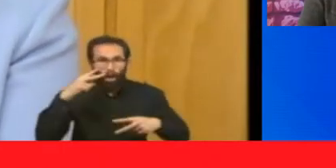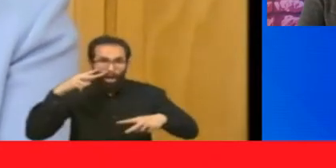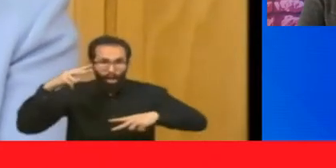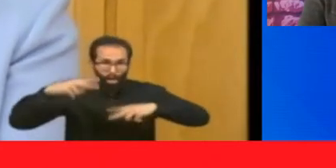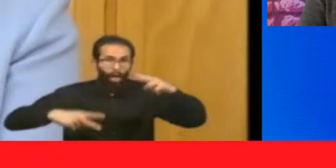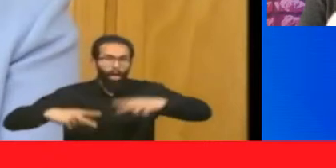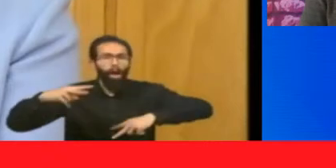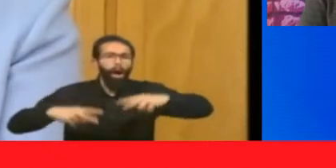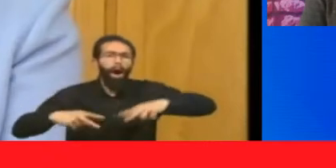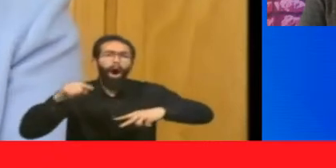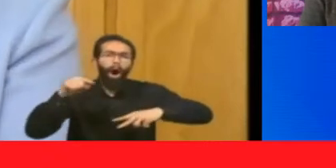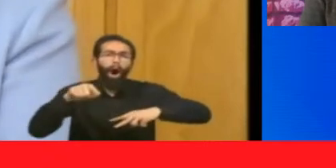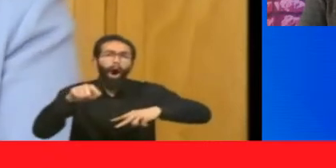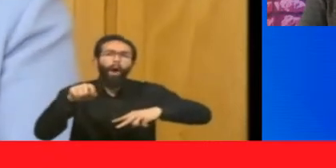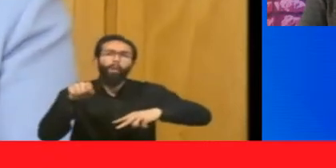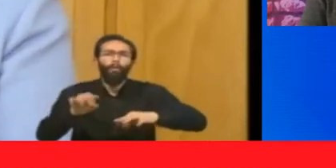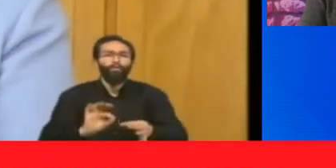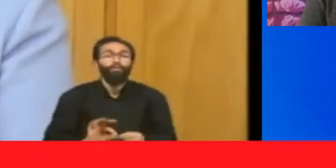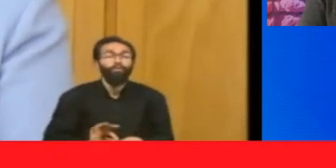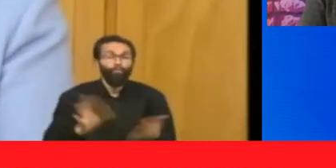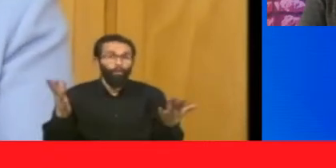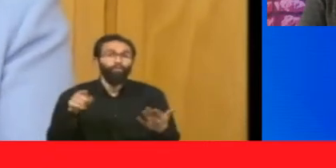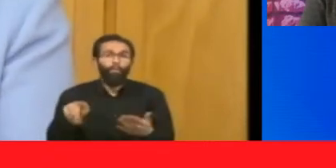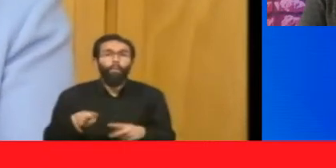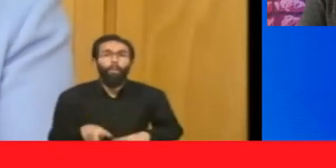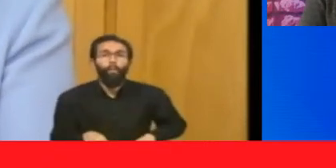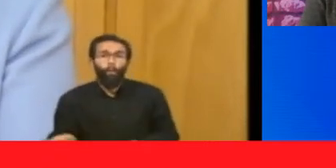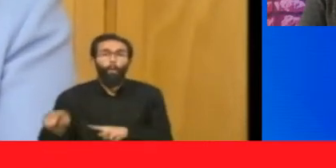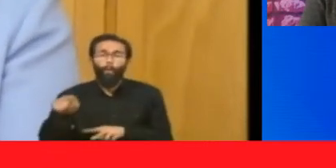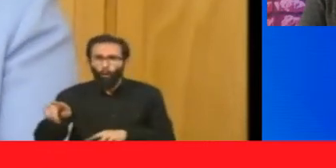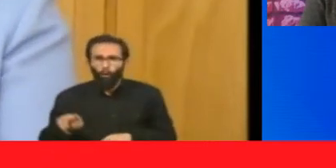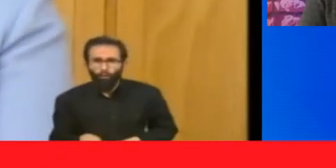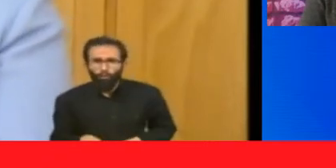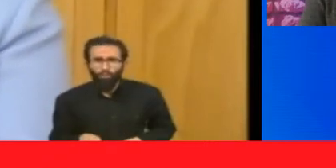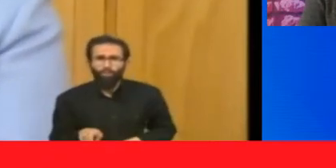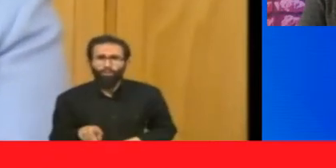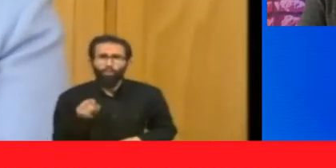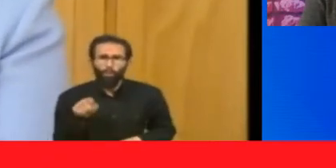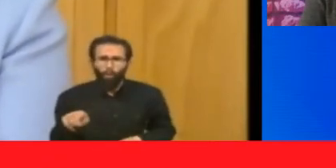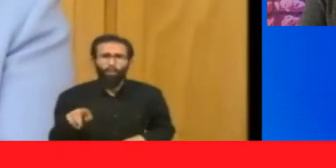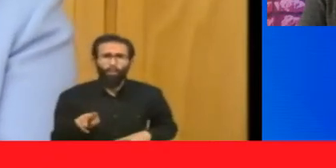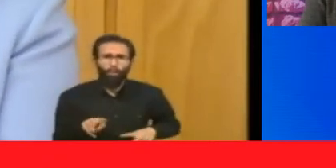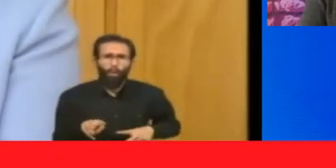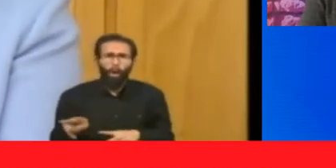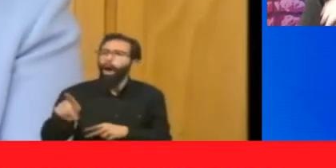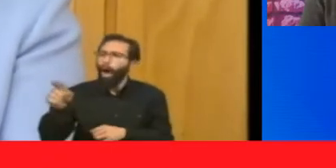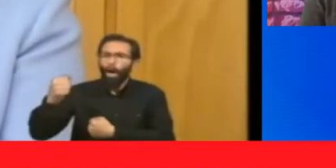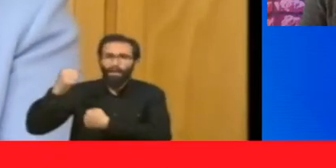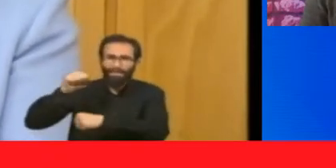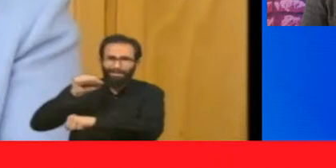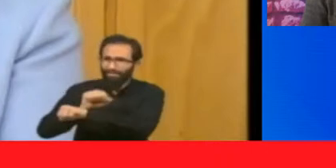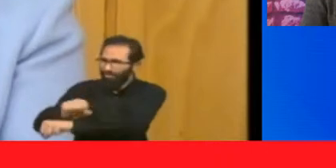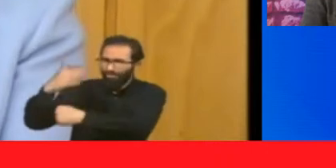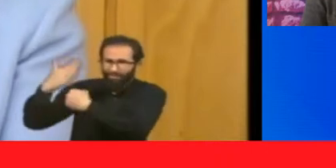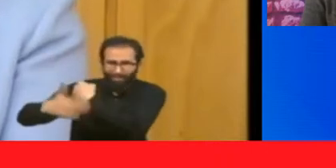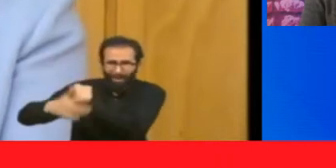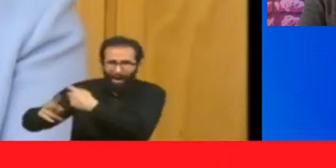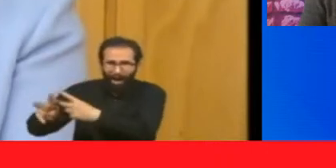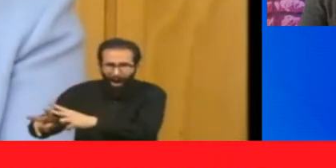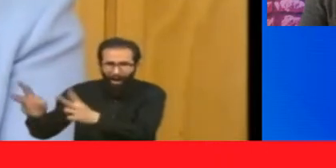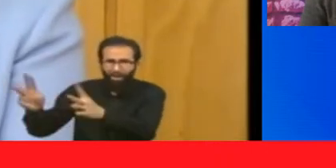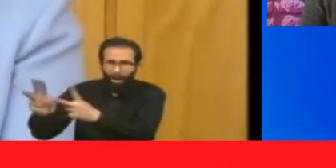değerli arkadaşlar. Bunun yolu da tecritin kaldırılmasından ve diyalog kanallarının